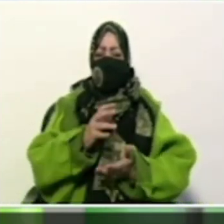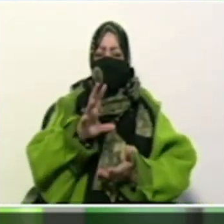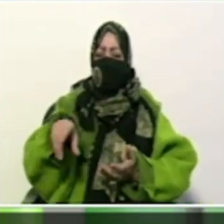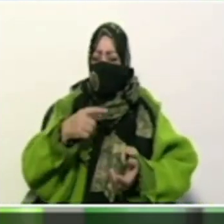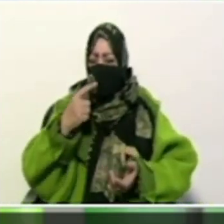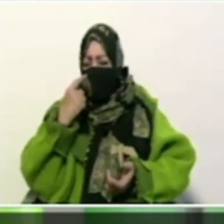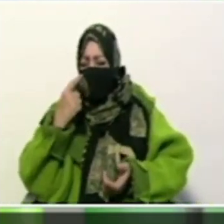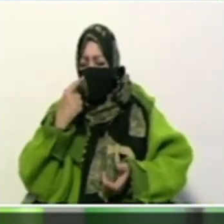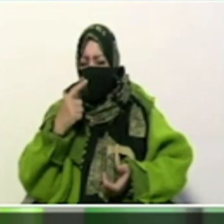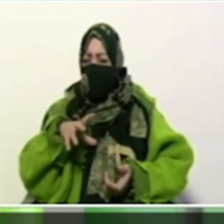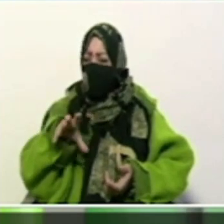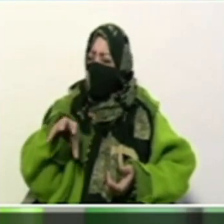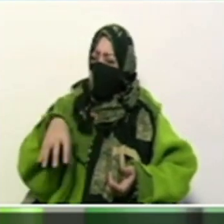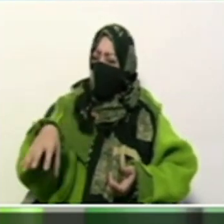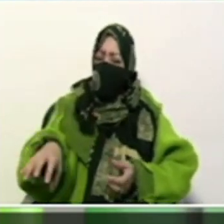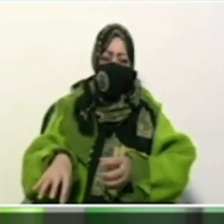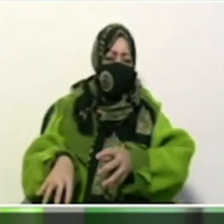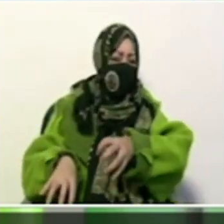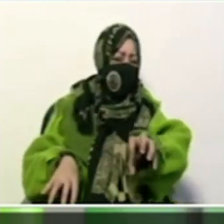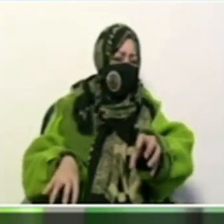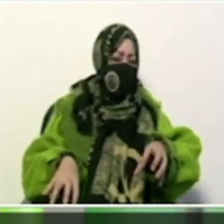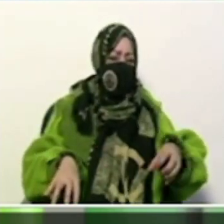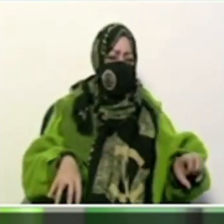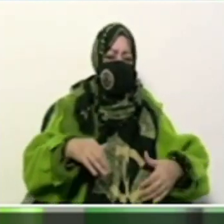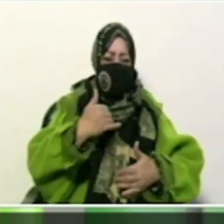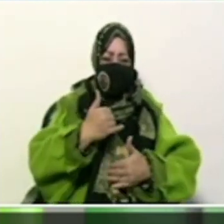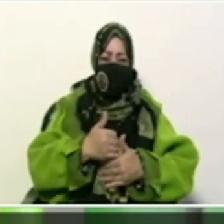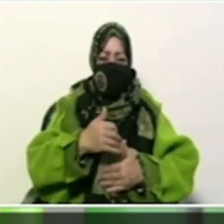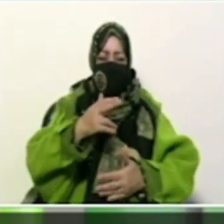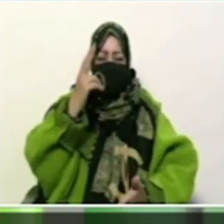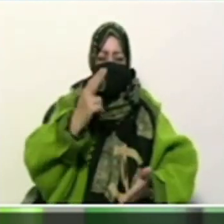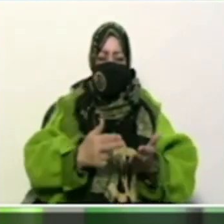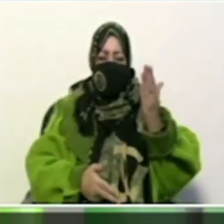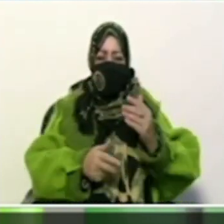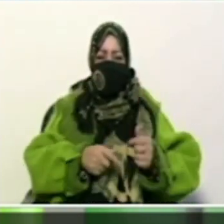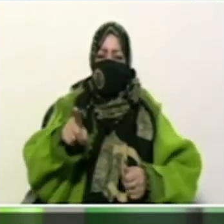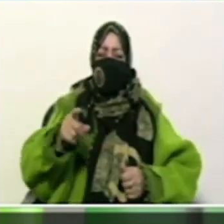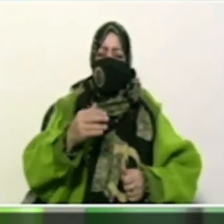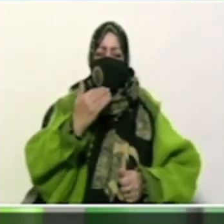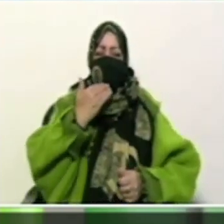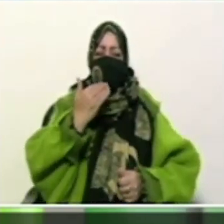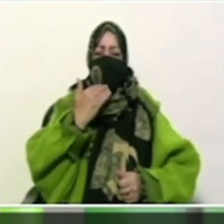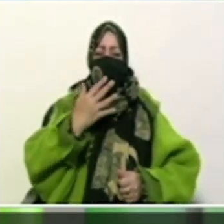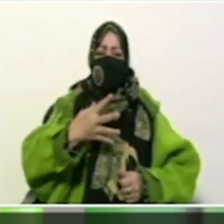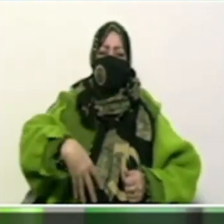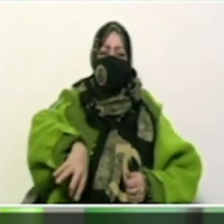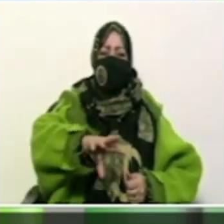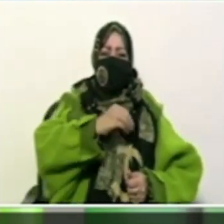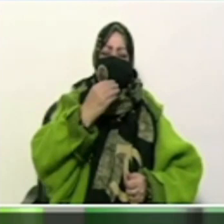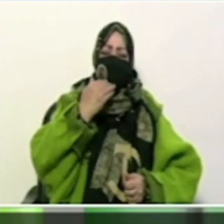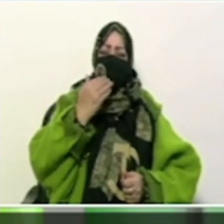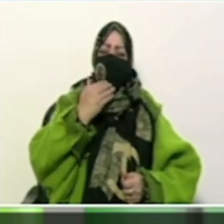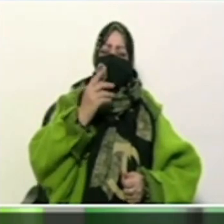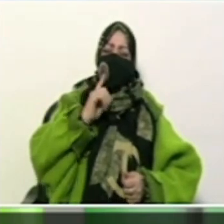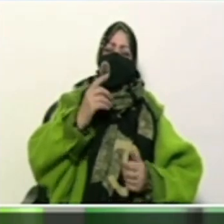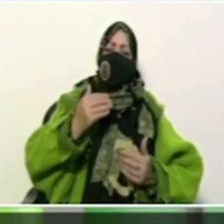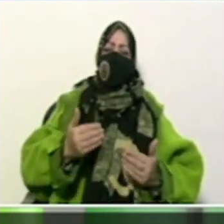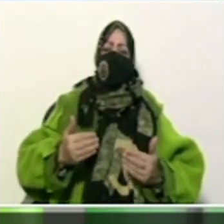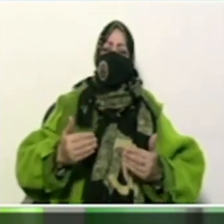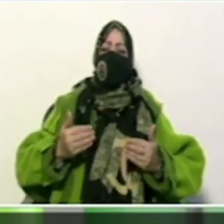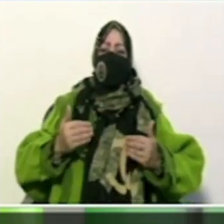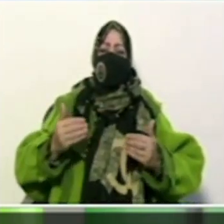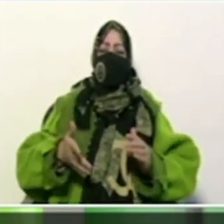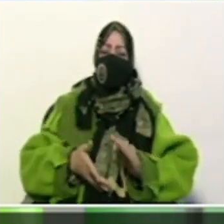يكلموا، هو يتهربوا كل واحد يقول في كلامك، واحد يقول انا ما نقدرش، وواحد يقول انا واخوتي مش متفقين، وواحد يقول لا